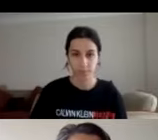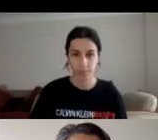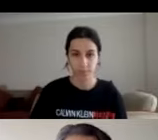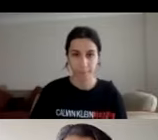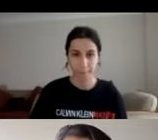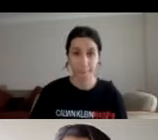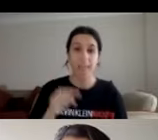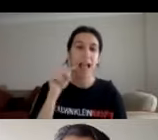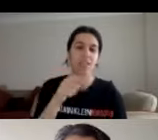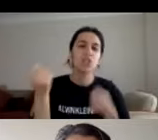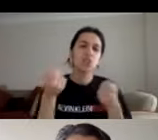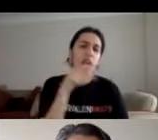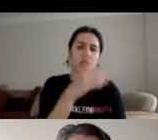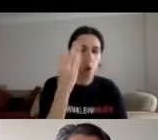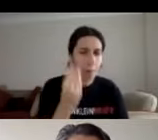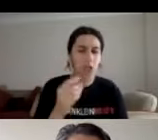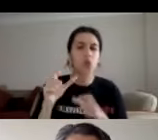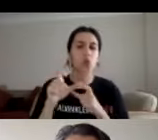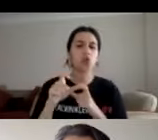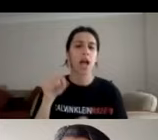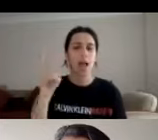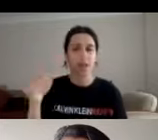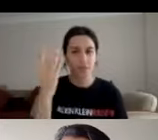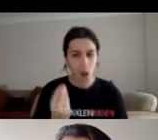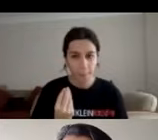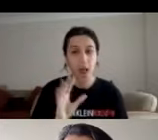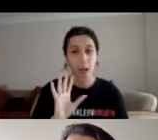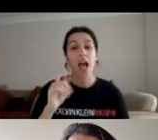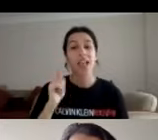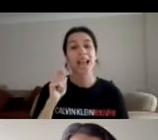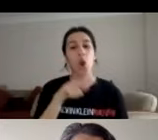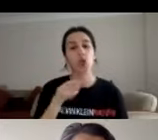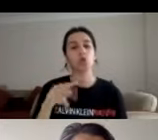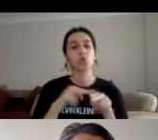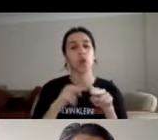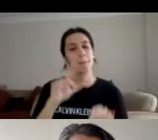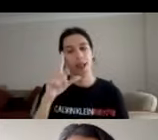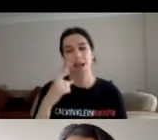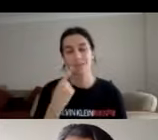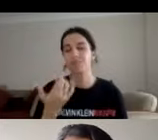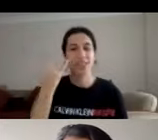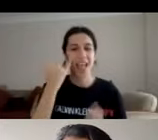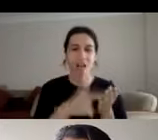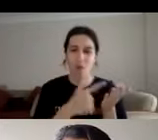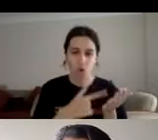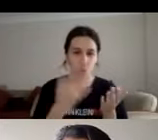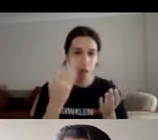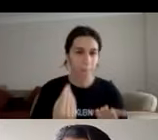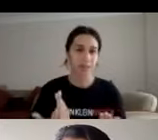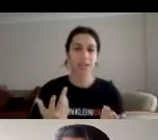hedef bir iş hedefi olabilir, sosyal bir hedef olabilir. Burada tabii ki belli bir teknolojiyi kullanıyoruz. Yani mobil uygulama olabilir, bir ATM ekranı olabilir,